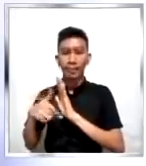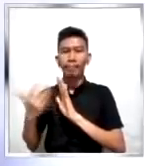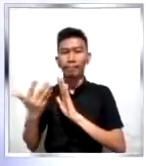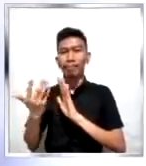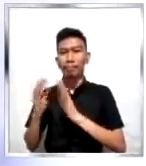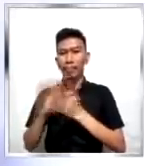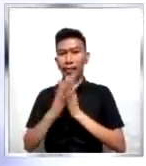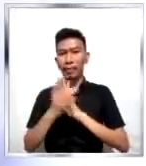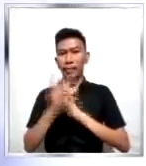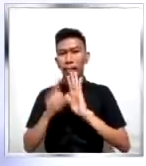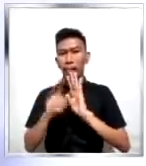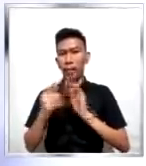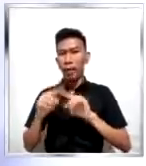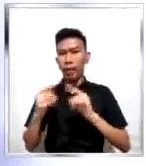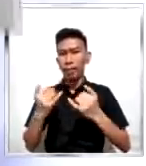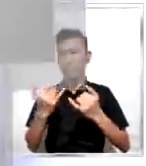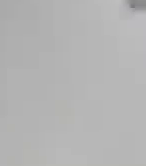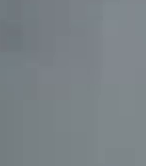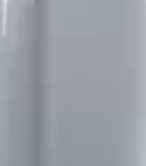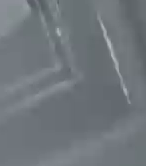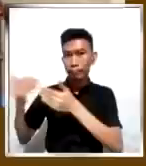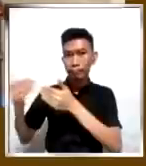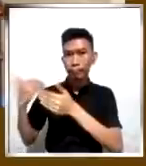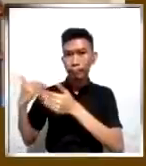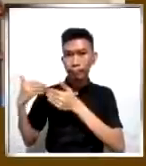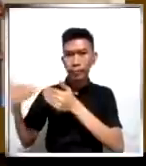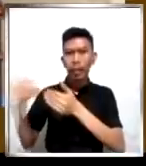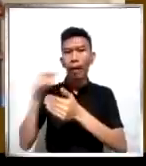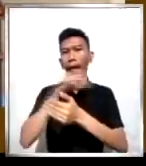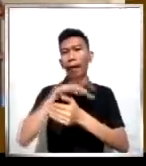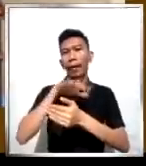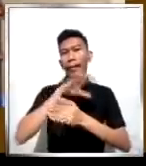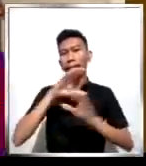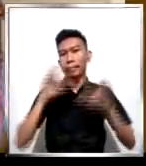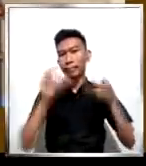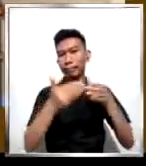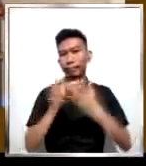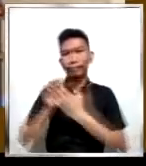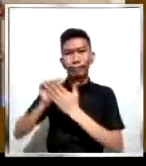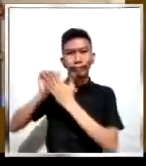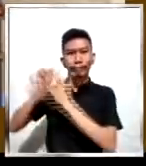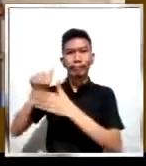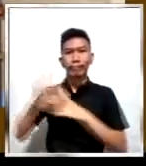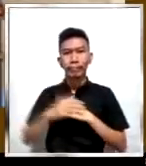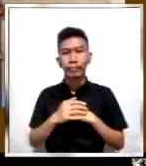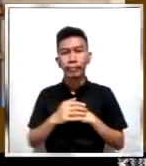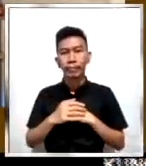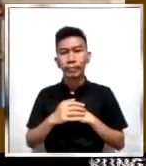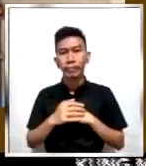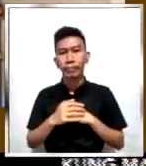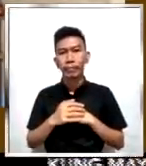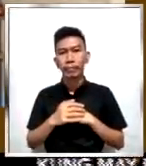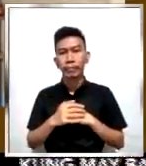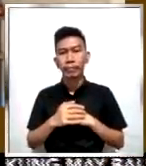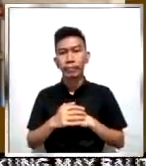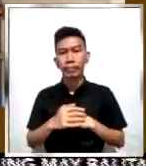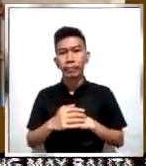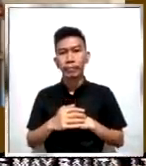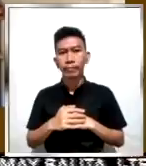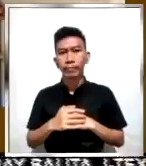grupo. Nakatutok si Victoria Tulad. And about to the Committee on Rules. Sa